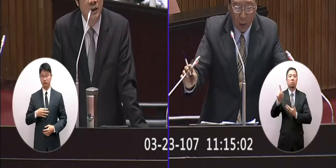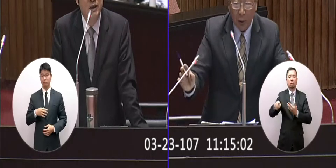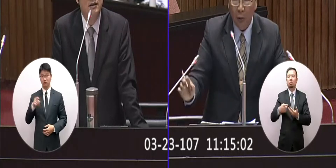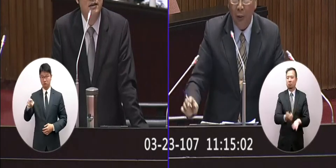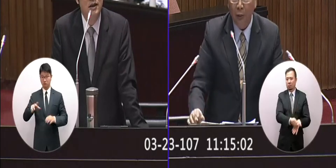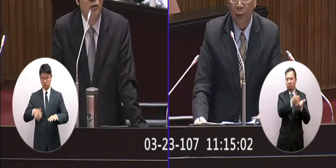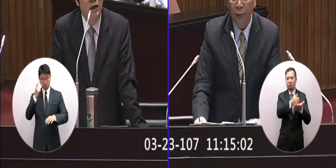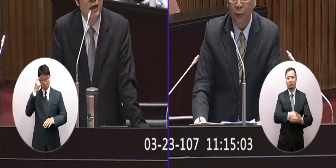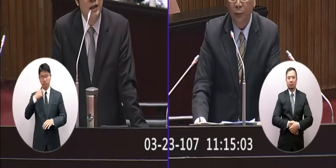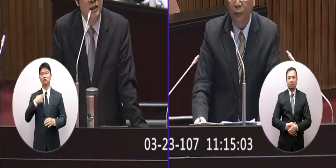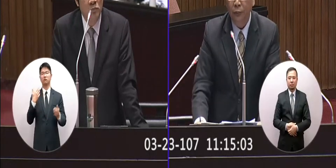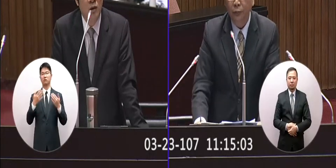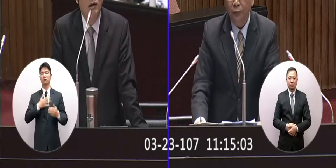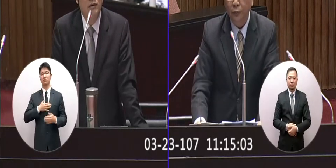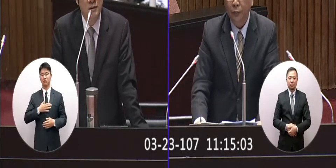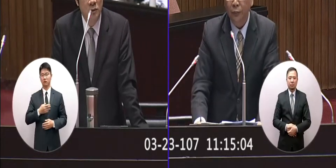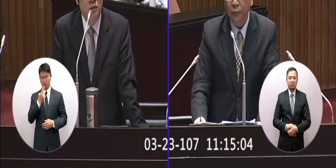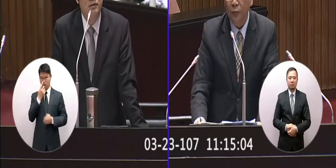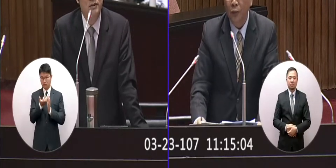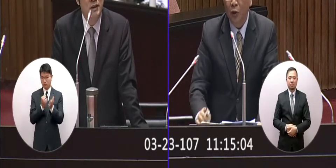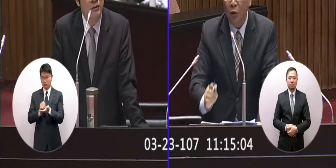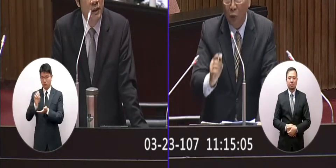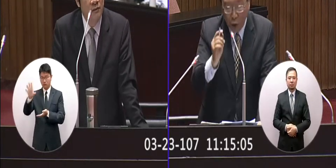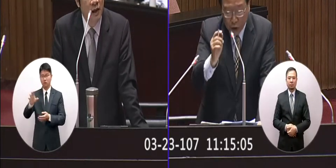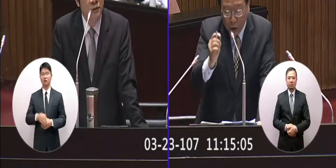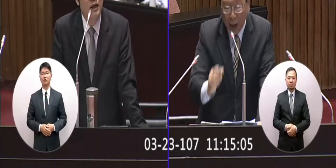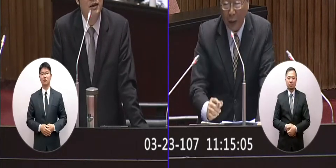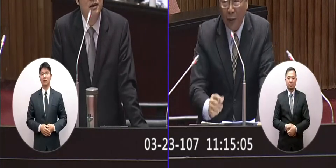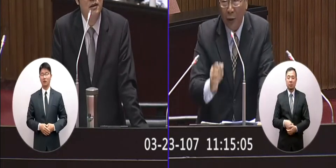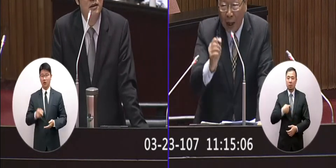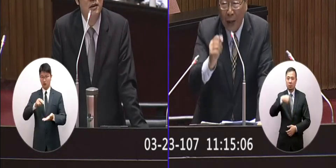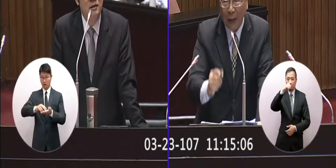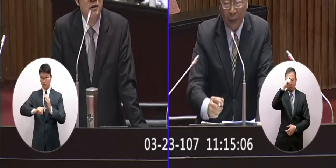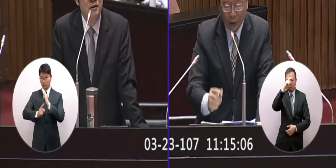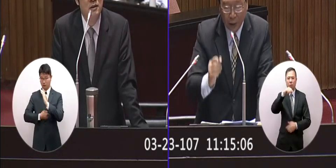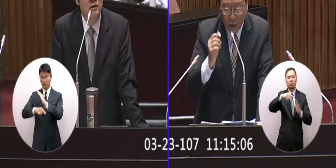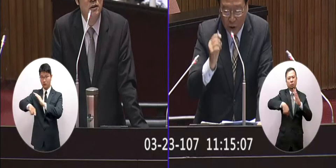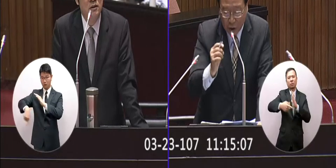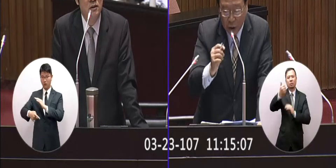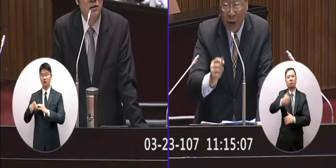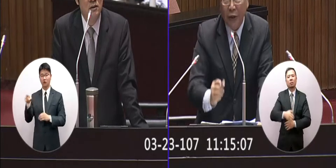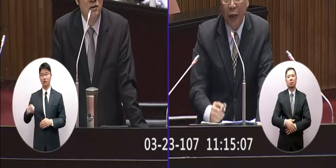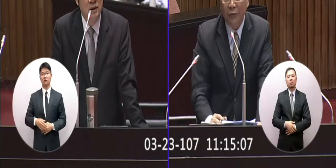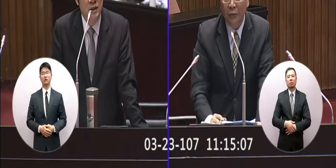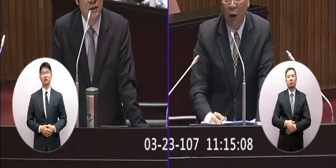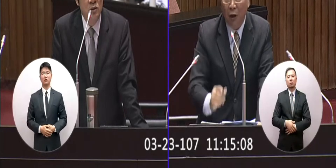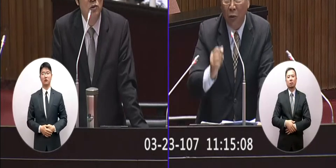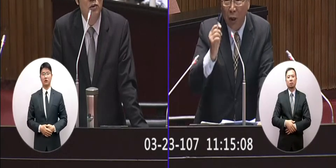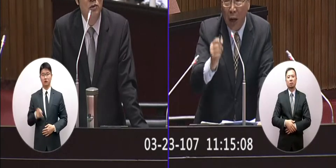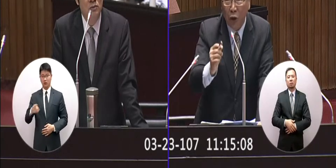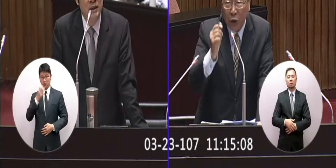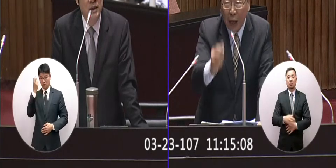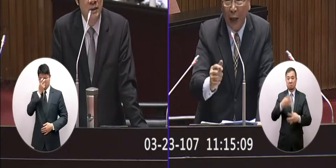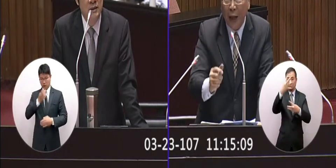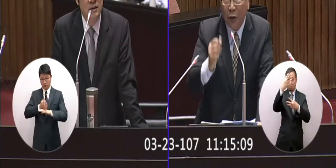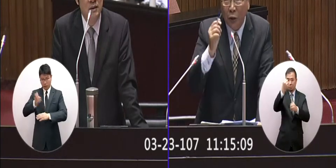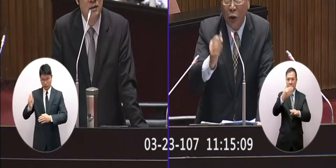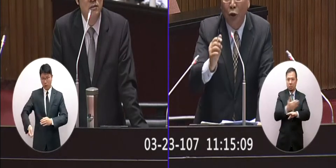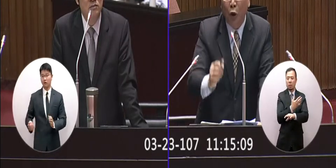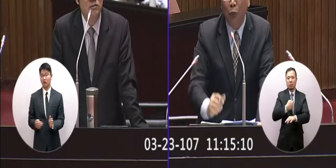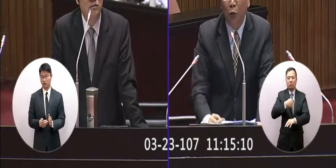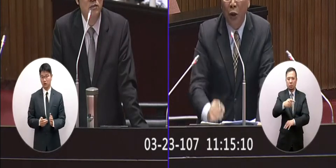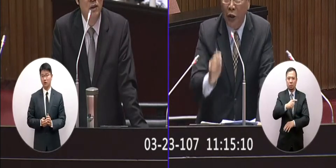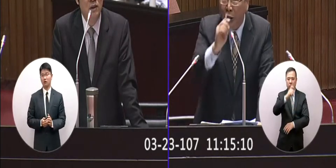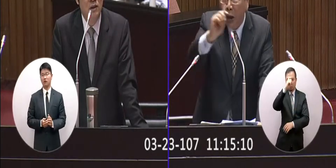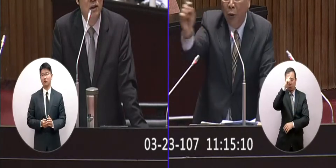楚知道你的意思。那我刚刚跟您报告的是说，只要立法院， 我希望院长实施的时间 审查通过、 哦，我要求强烈要